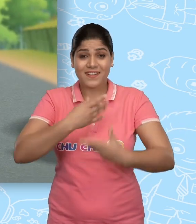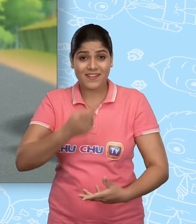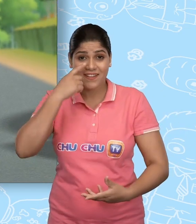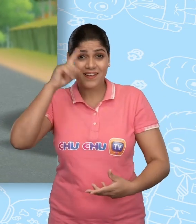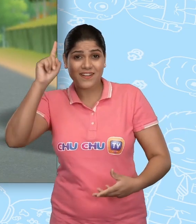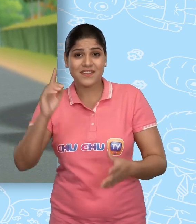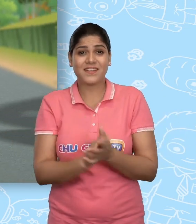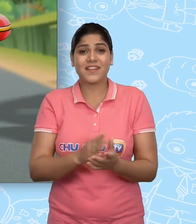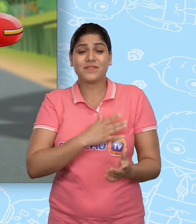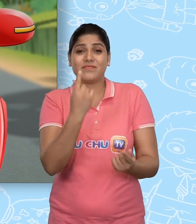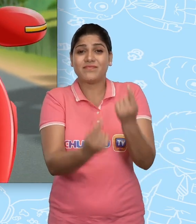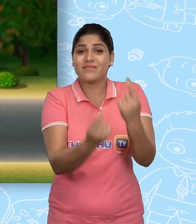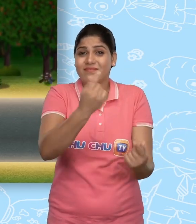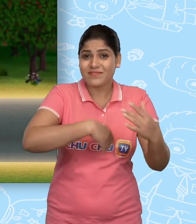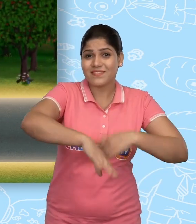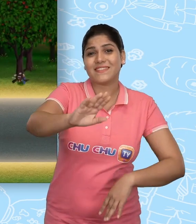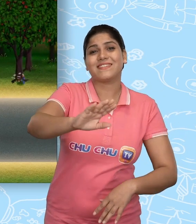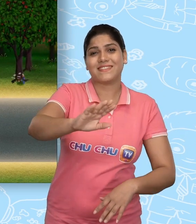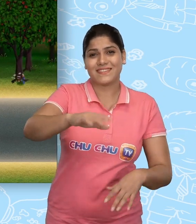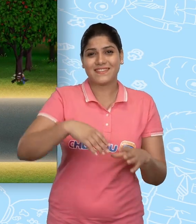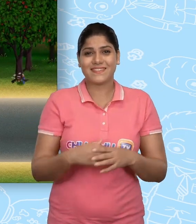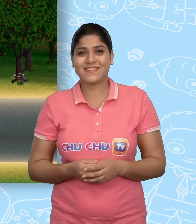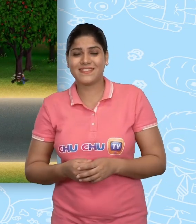फिर माँ उन्हें एक बगीचे में ले गई।